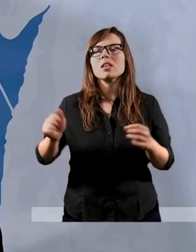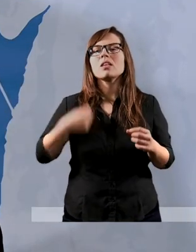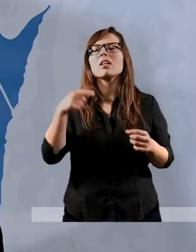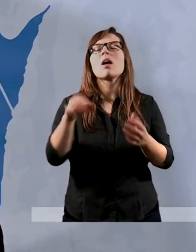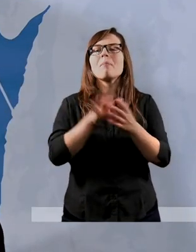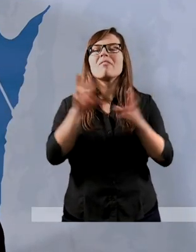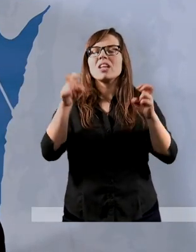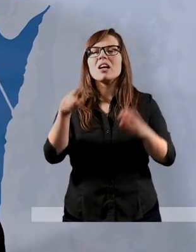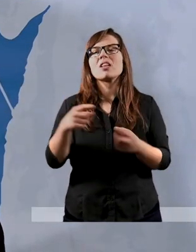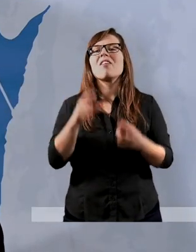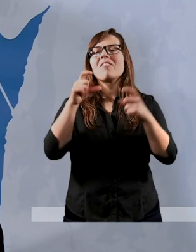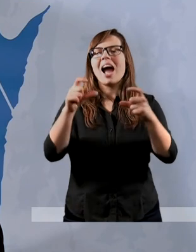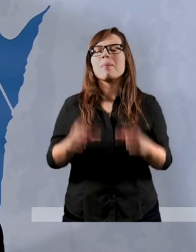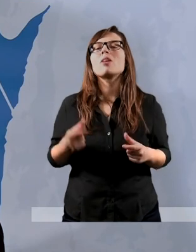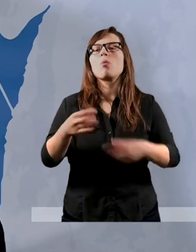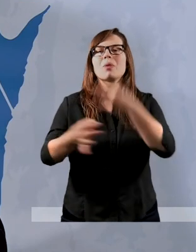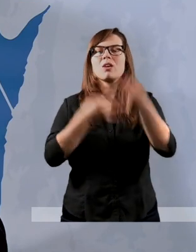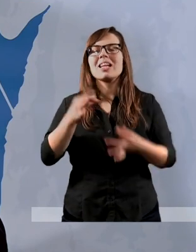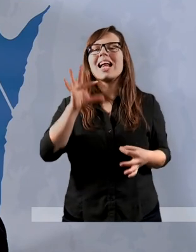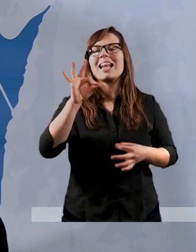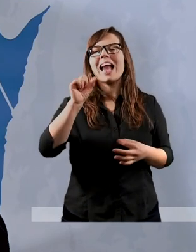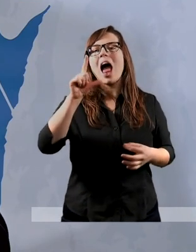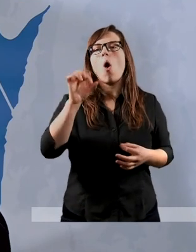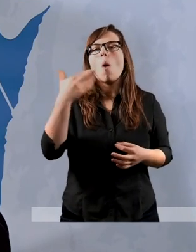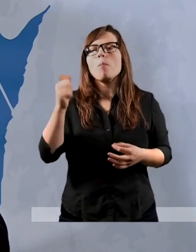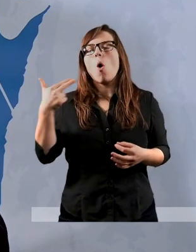dokładnie przytoczę ten fragment, to jest w Przypowieściach Salomona.